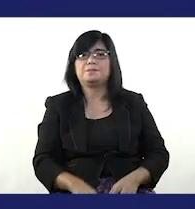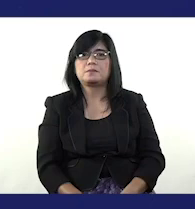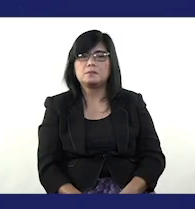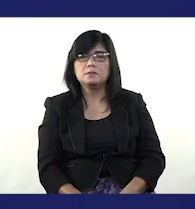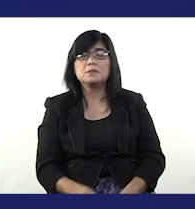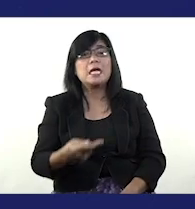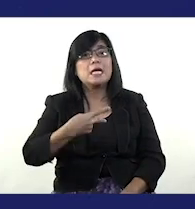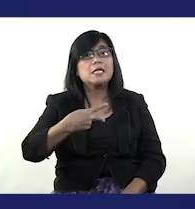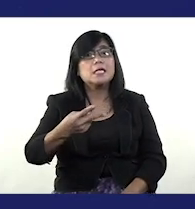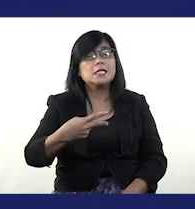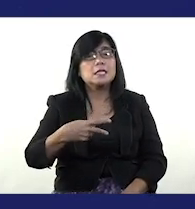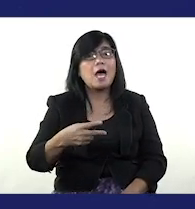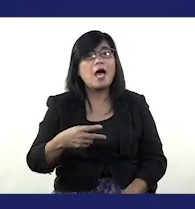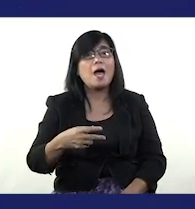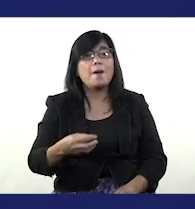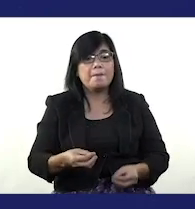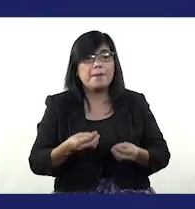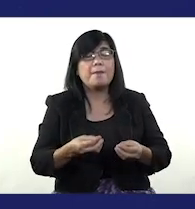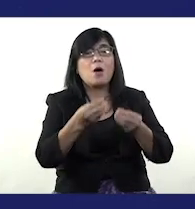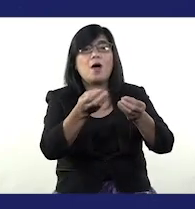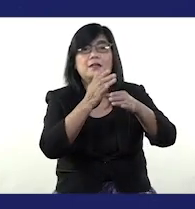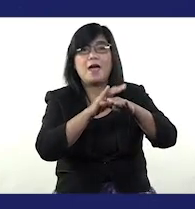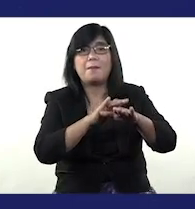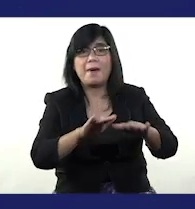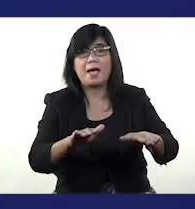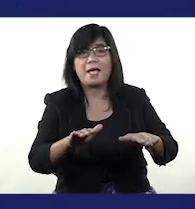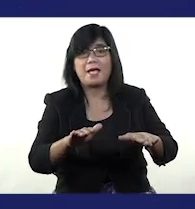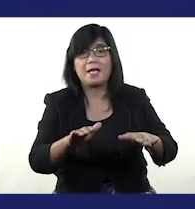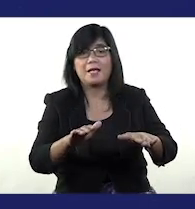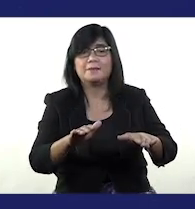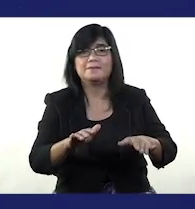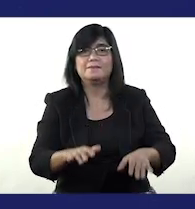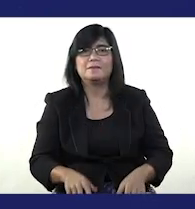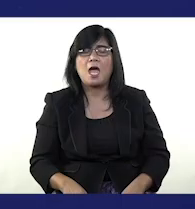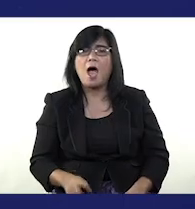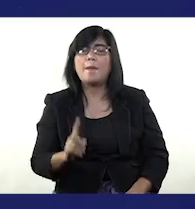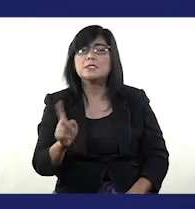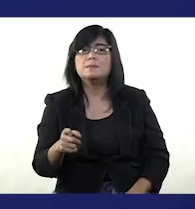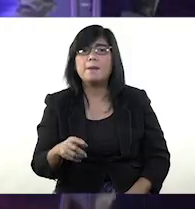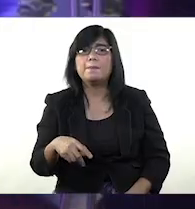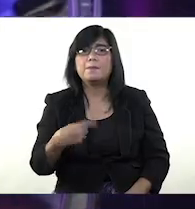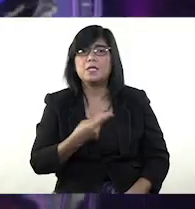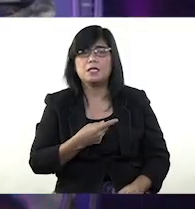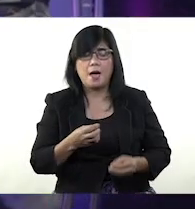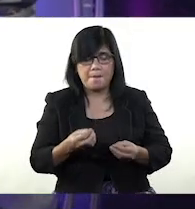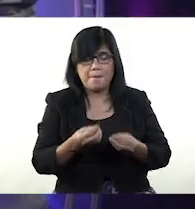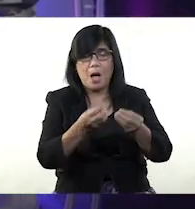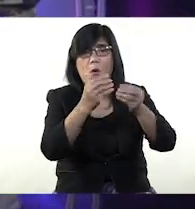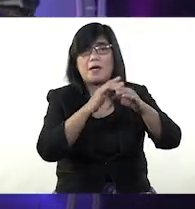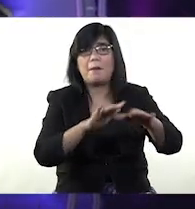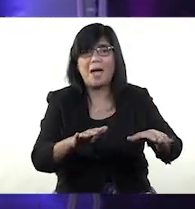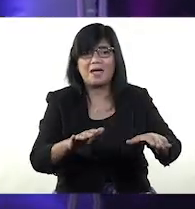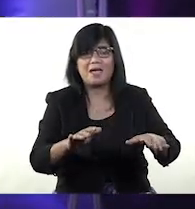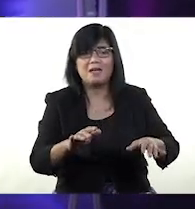Ayo kita adalah pembawa damai hai kenapa kita bobok damai di tengah dunia